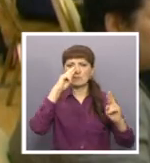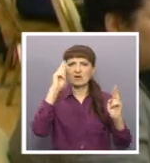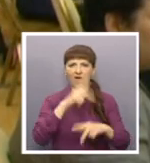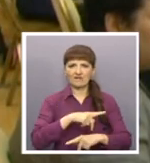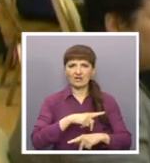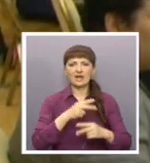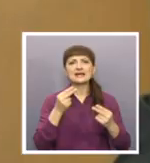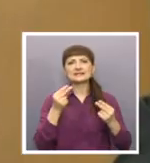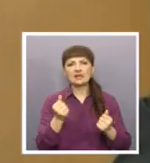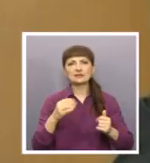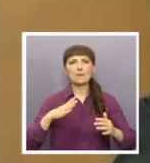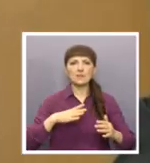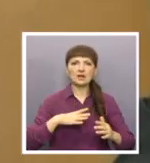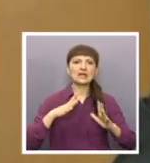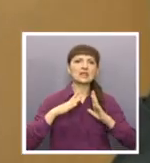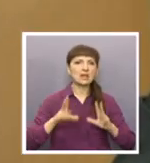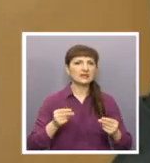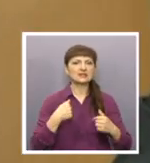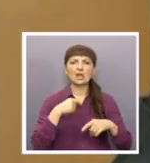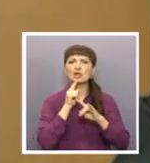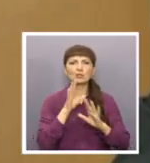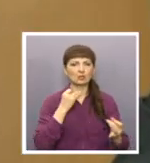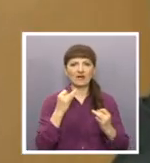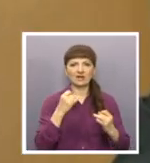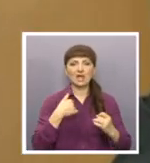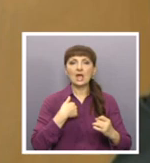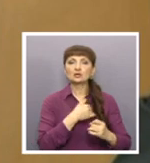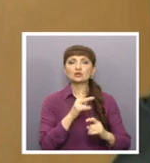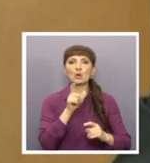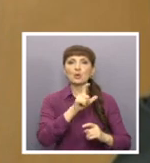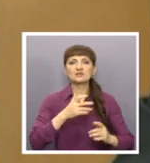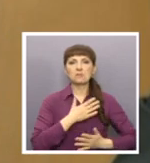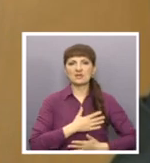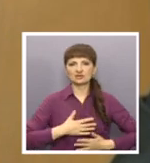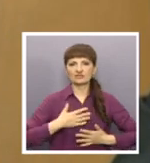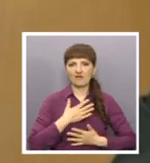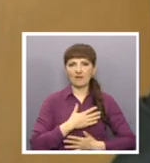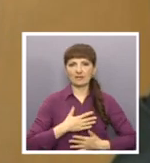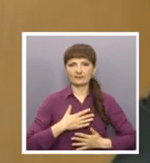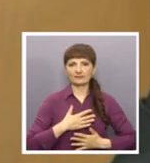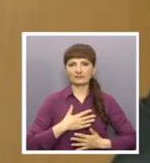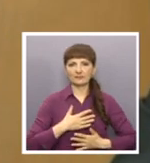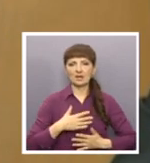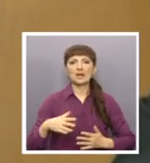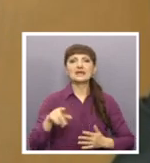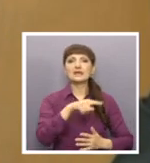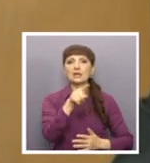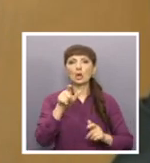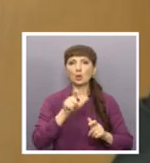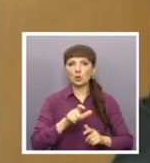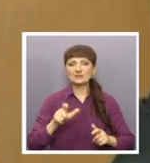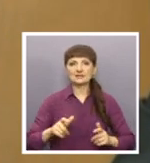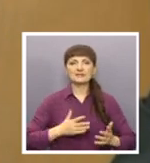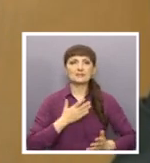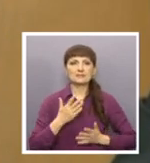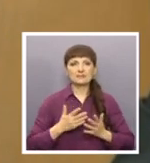говорить, деньги были, не было денег. Я исхожу из того, что люди искренне переживали. Искренне переживали, и их искренним